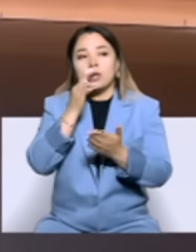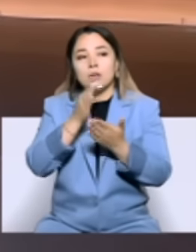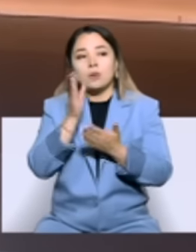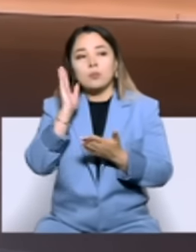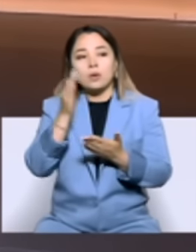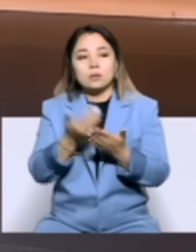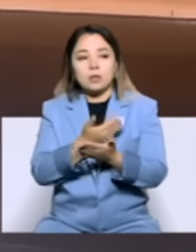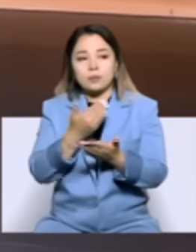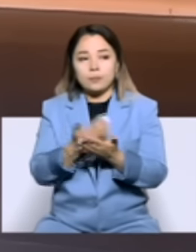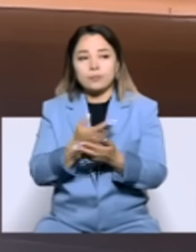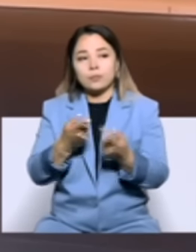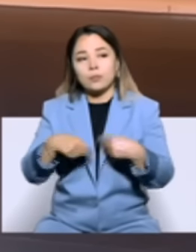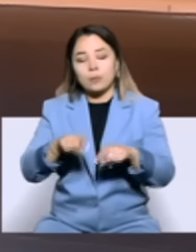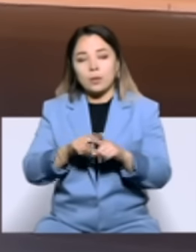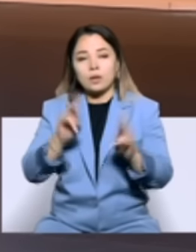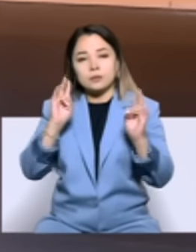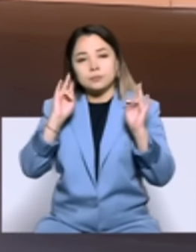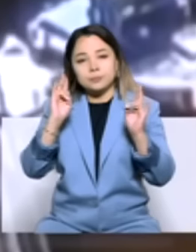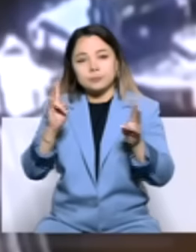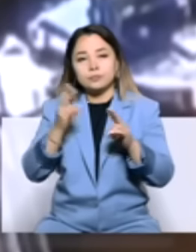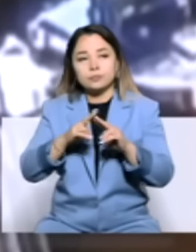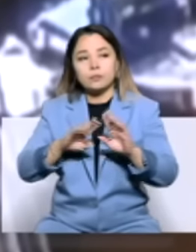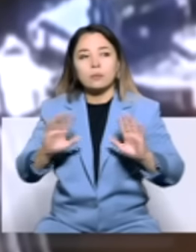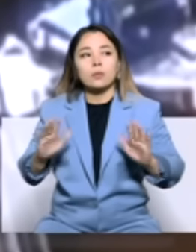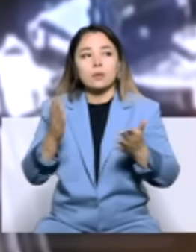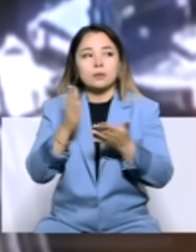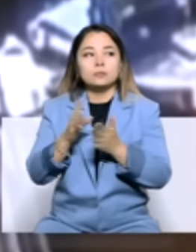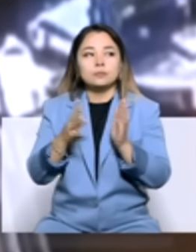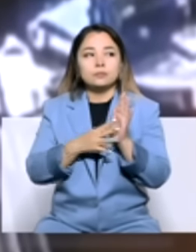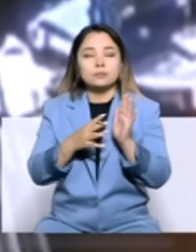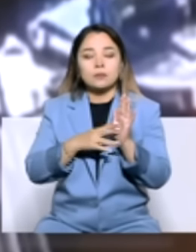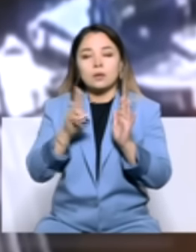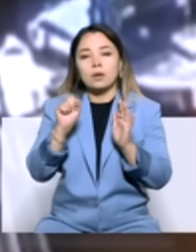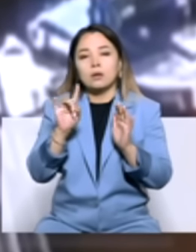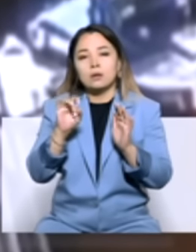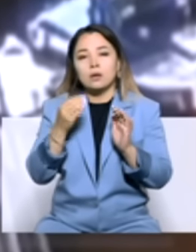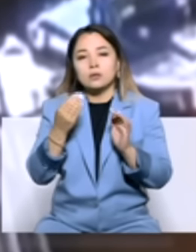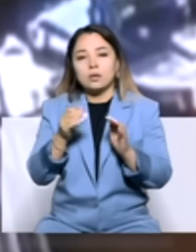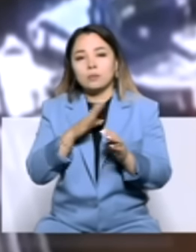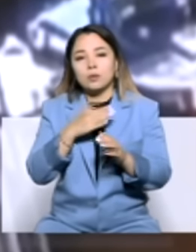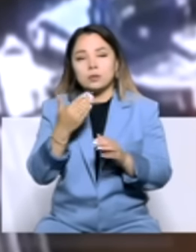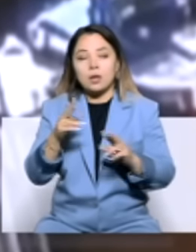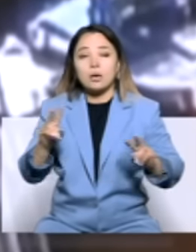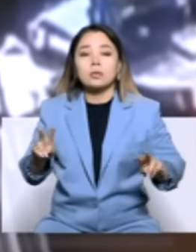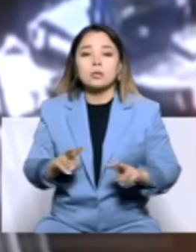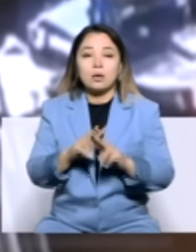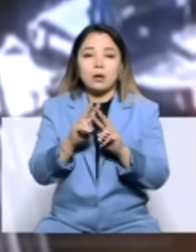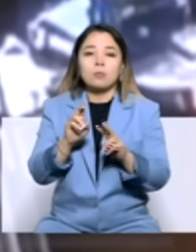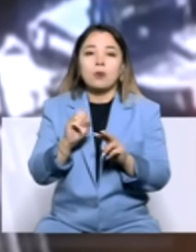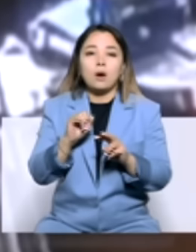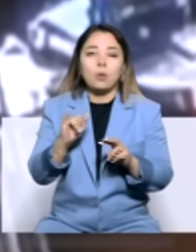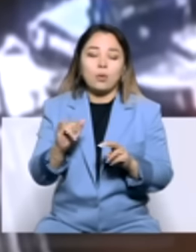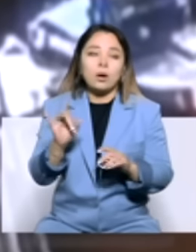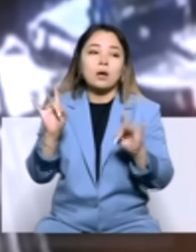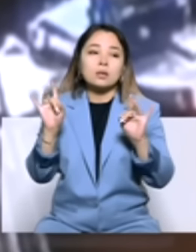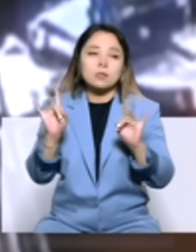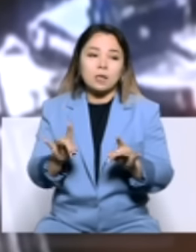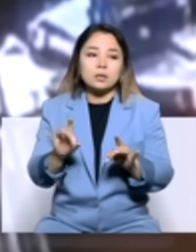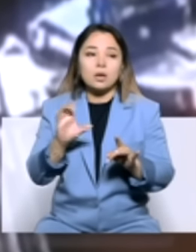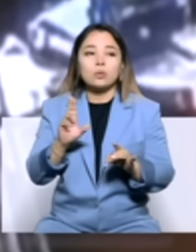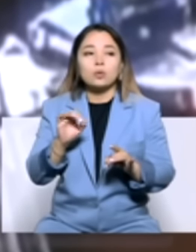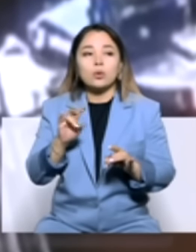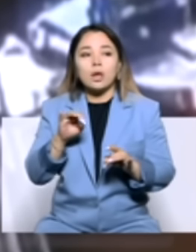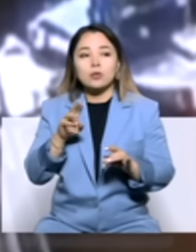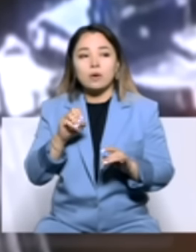жеткізді. Қоғамды дүр сілкінткен оқиға былтыр 9 қарашада болған. Астанадағы Бау мейрамханасында Салтанат